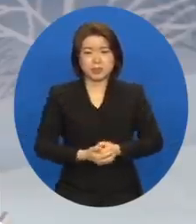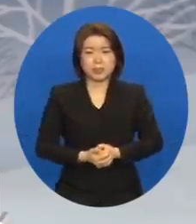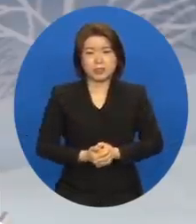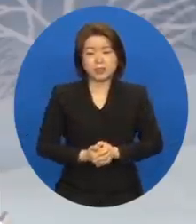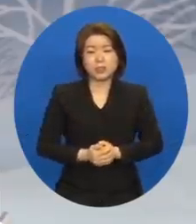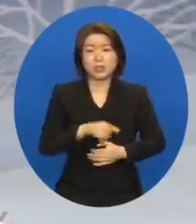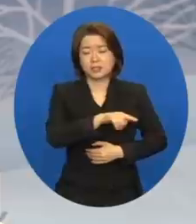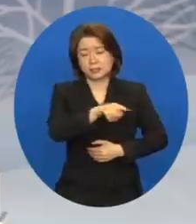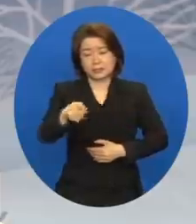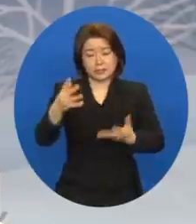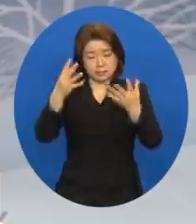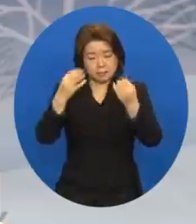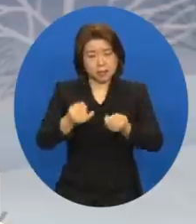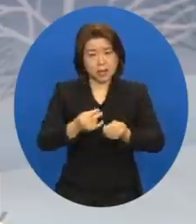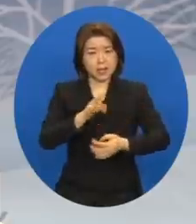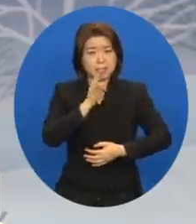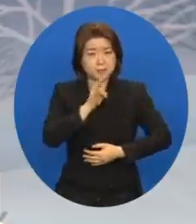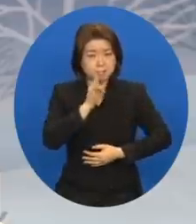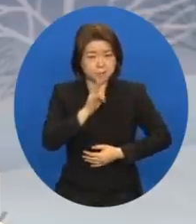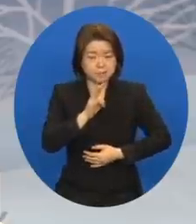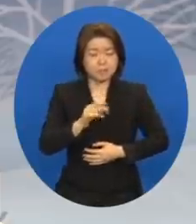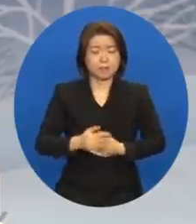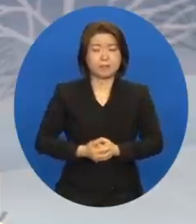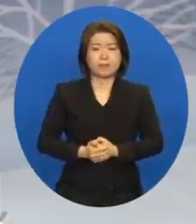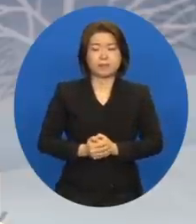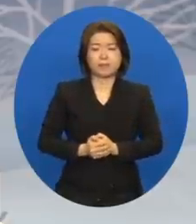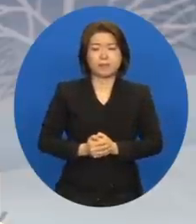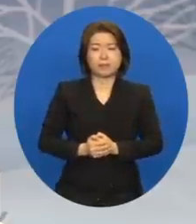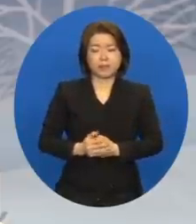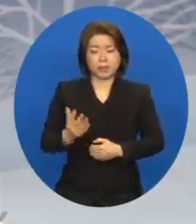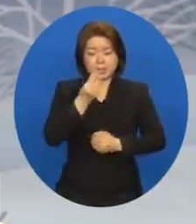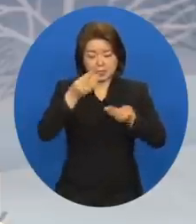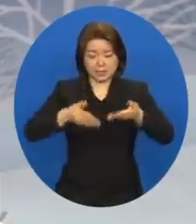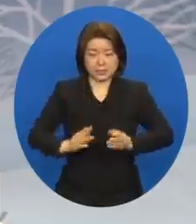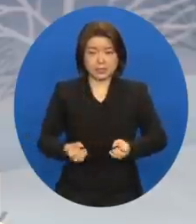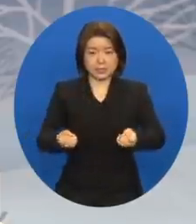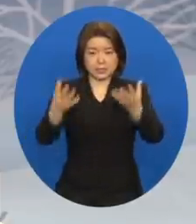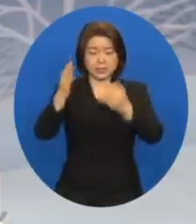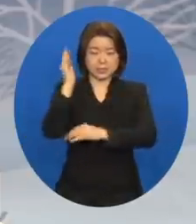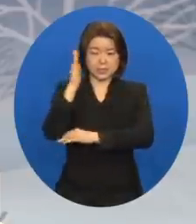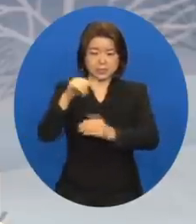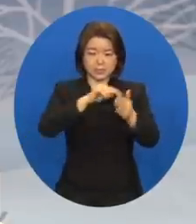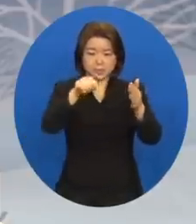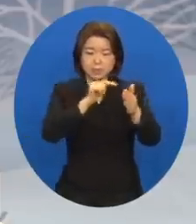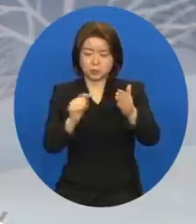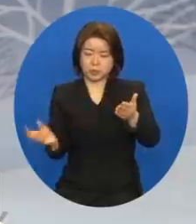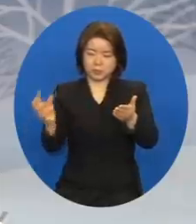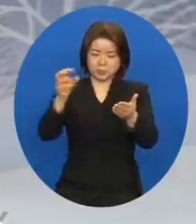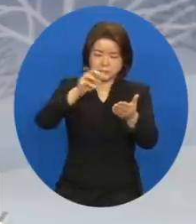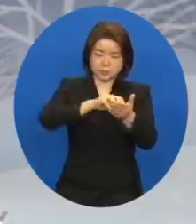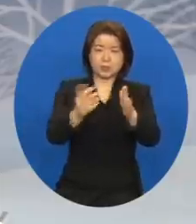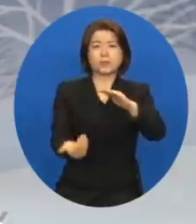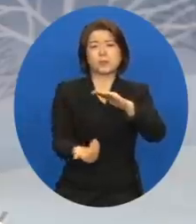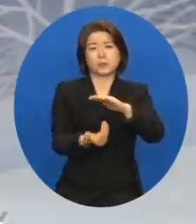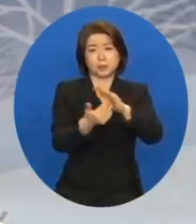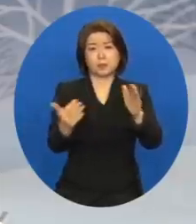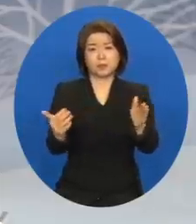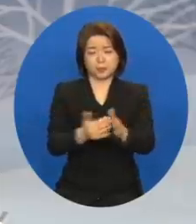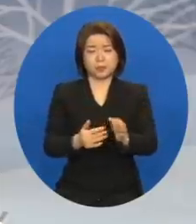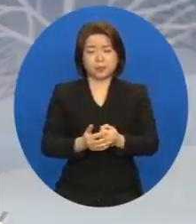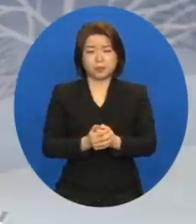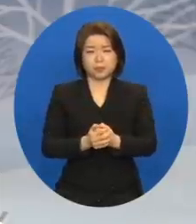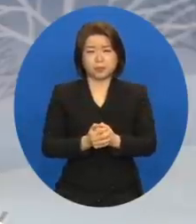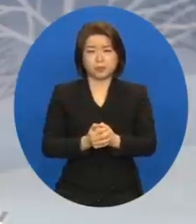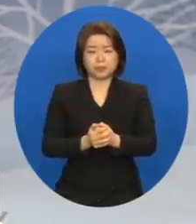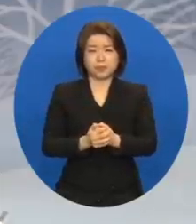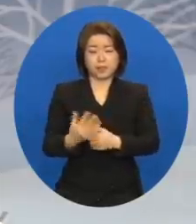그 많은 예언들이 성탄절 이야기 속에 고스란히 다 성취됩니다. 그러므로 성탄절